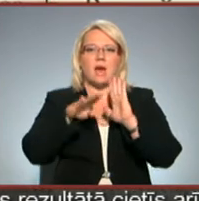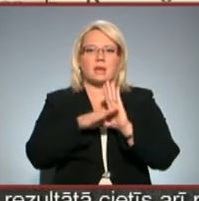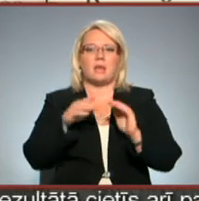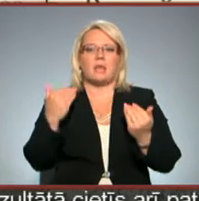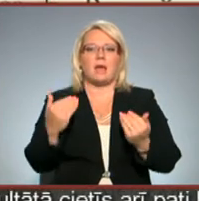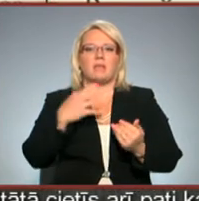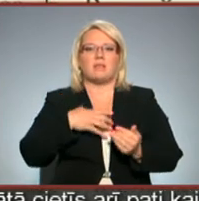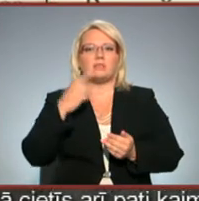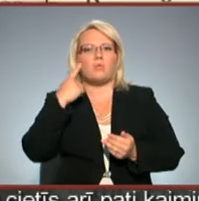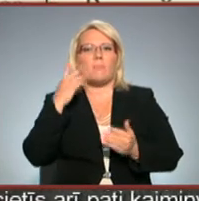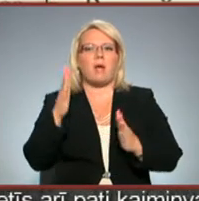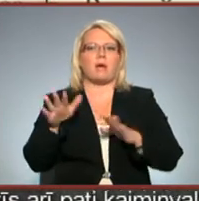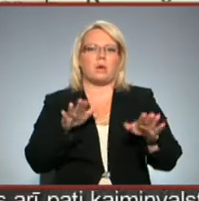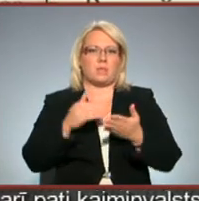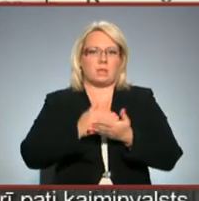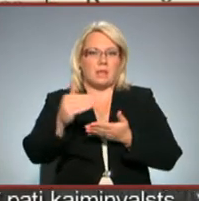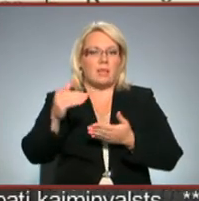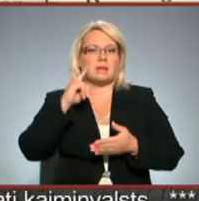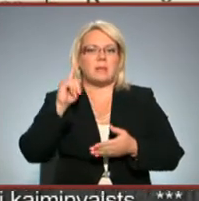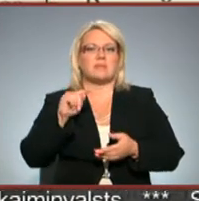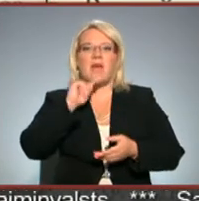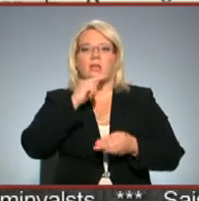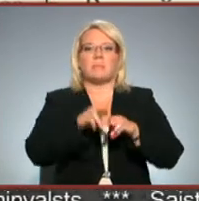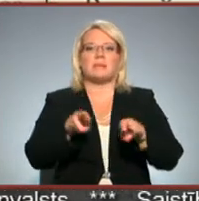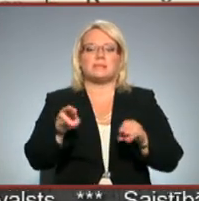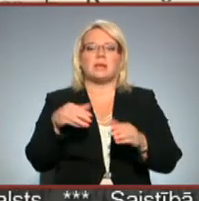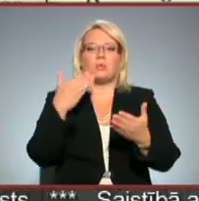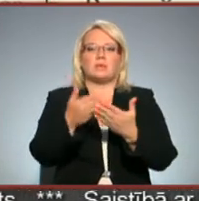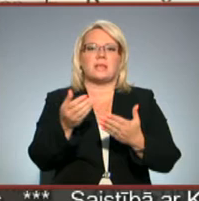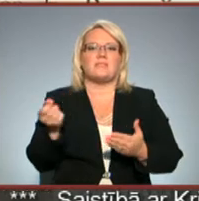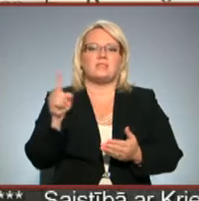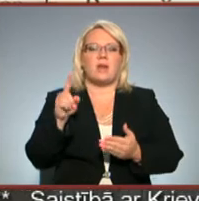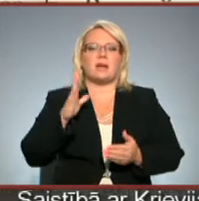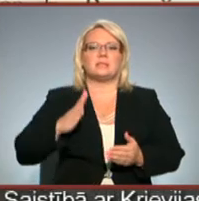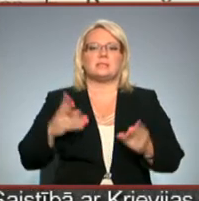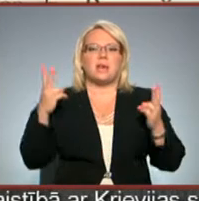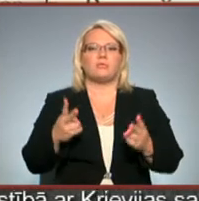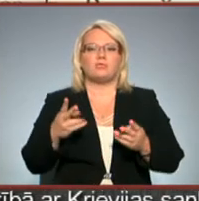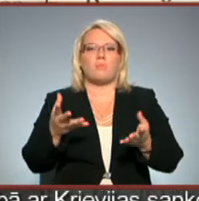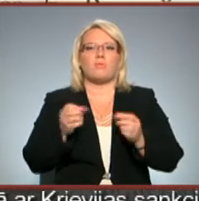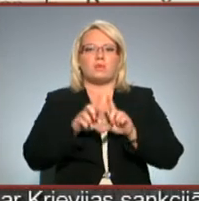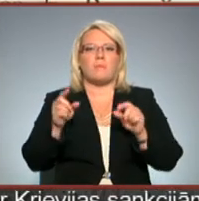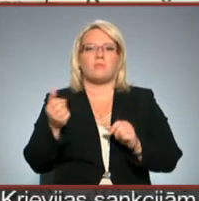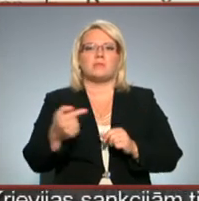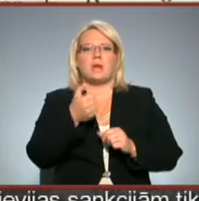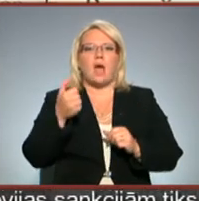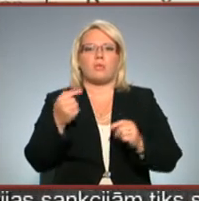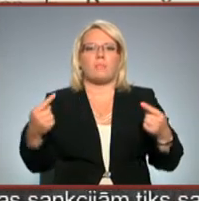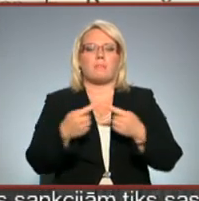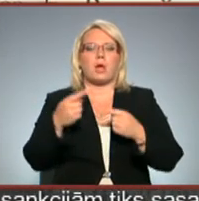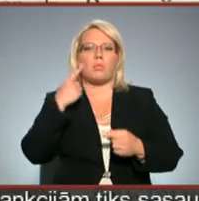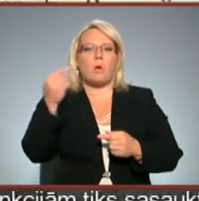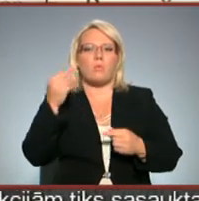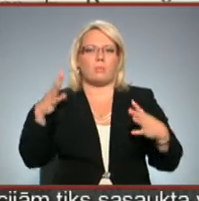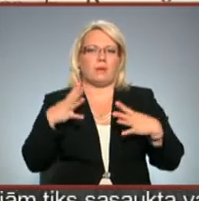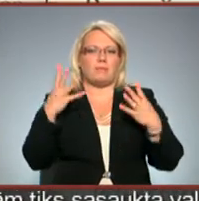rīkoties tālāk. Zināms, ka ekonomikas ministrija rosinās visvairāk cietušajiem uzņēmumiem uz gadu piemērot nodokļu brīvdienas, bet ilgtermiņa